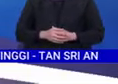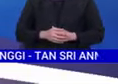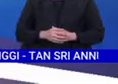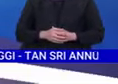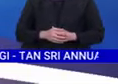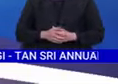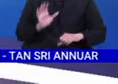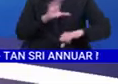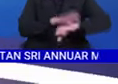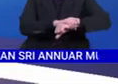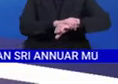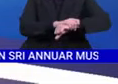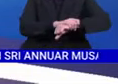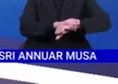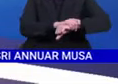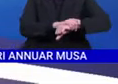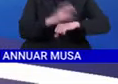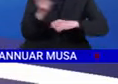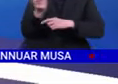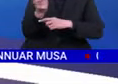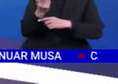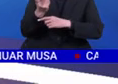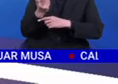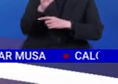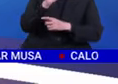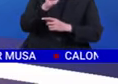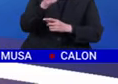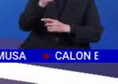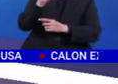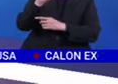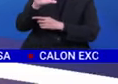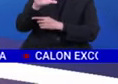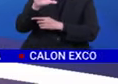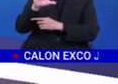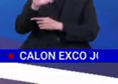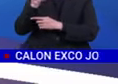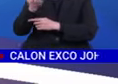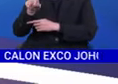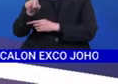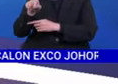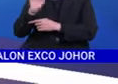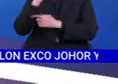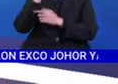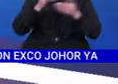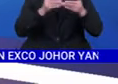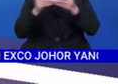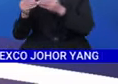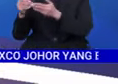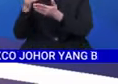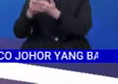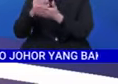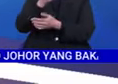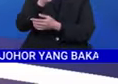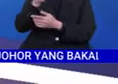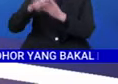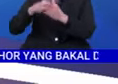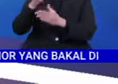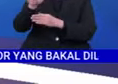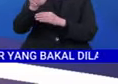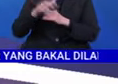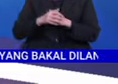penahanan remnant pasangan penjaga karena karena Eric Chang wej dilanjutkan sehingga 24 Maccini ketua